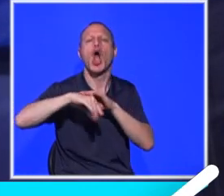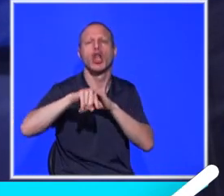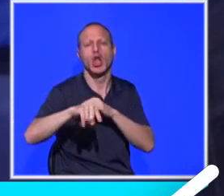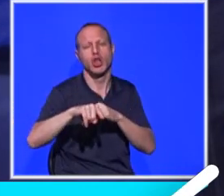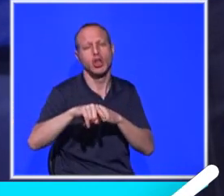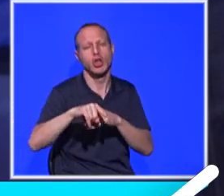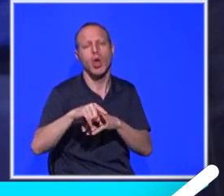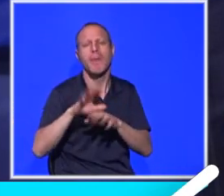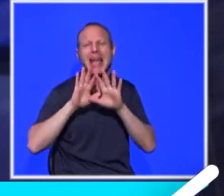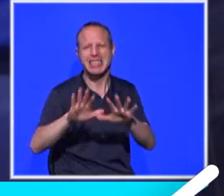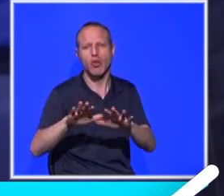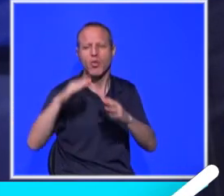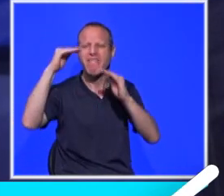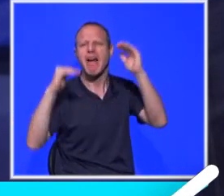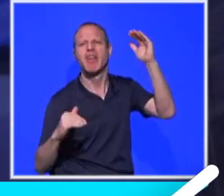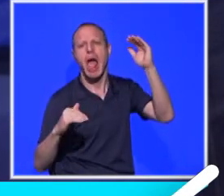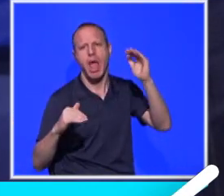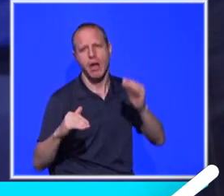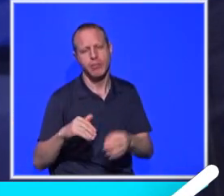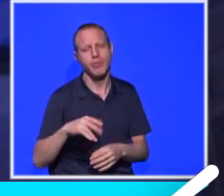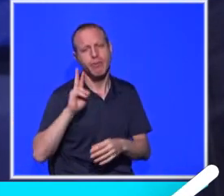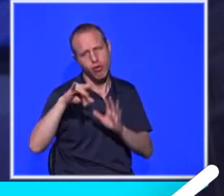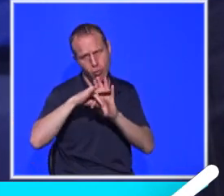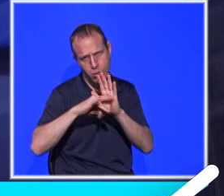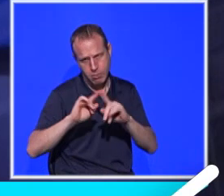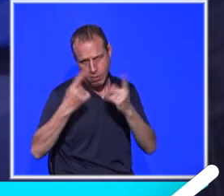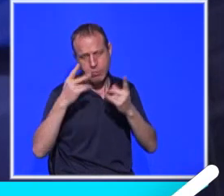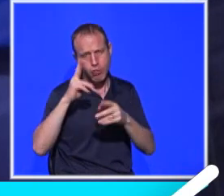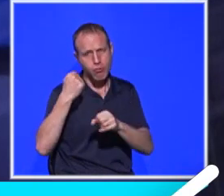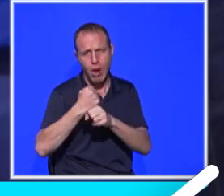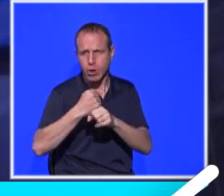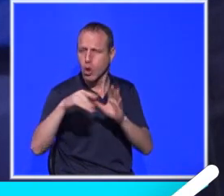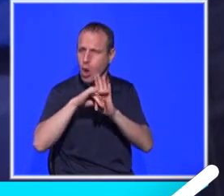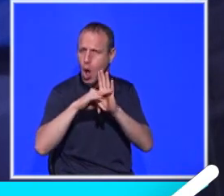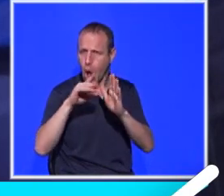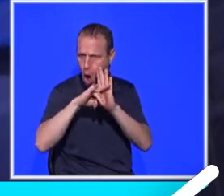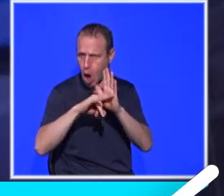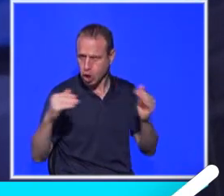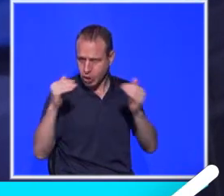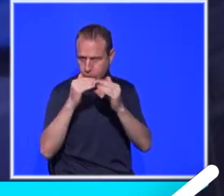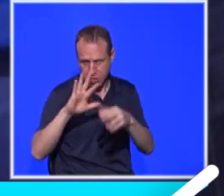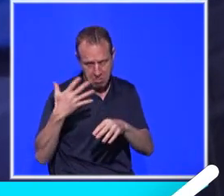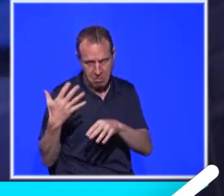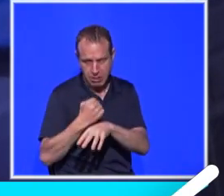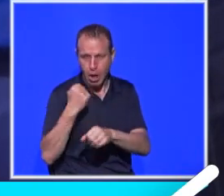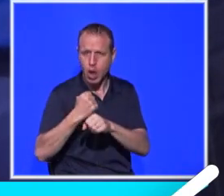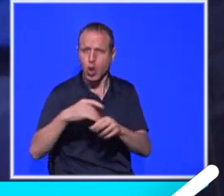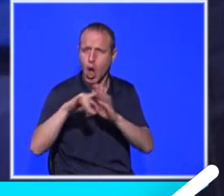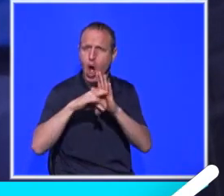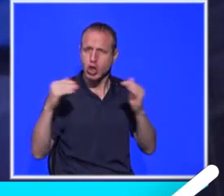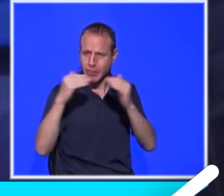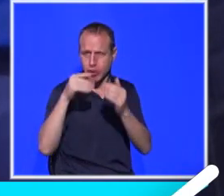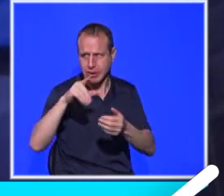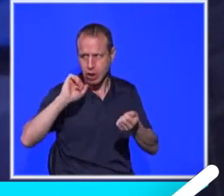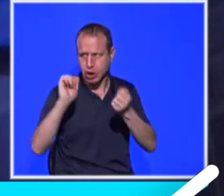מהאפליה שתמונה בתוכו. אבל יש חוקים אחרים שאפשר גם כן להתחיל לחוקק אותם. חוק השוויון, אם אנחנו נצליח לחוקק חוק השוויון, זה